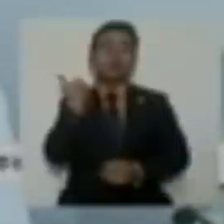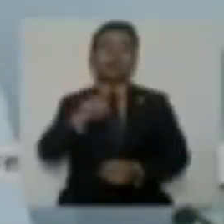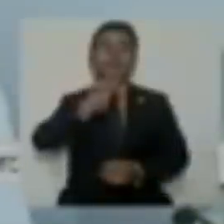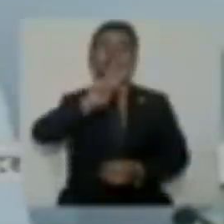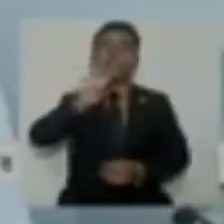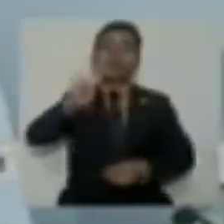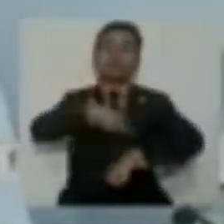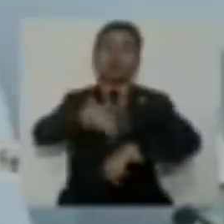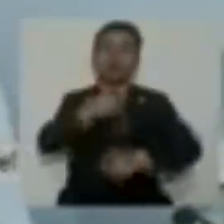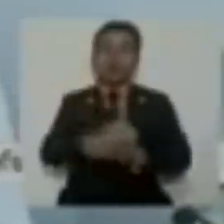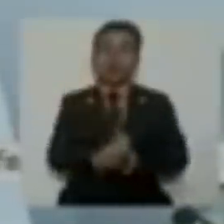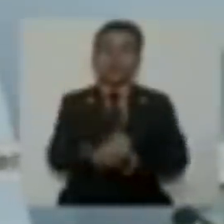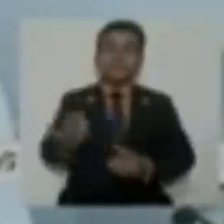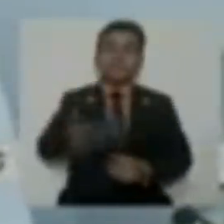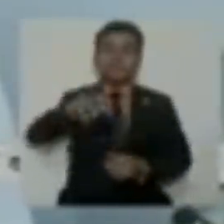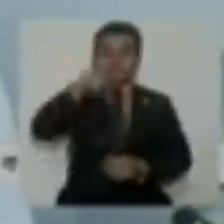২১৯০ জন,